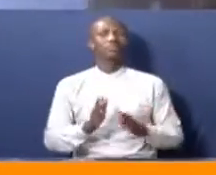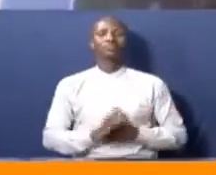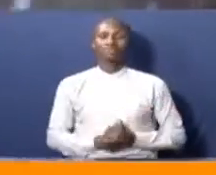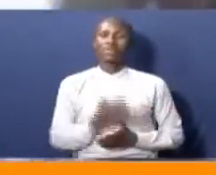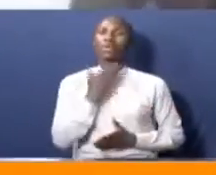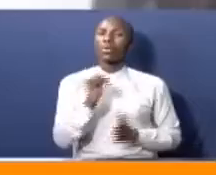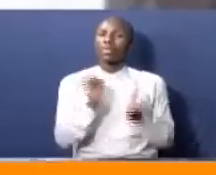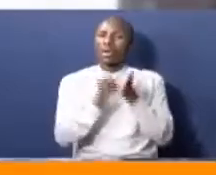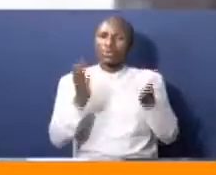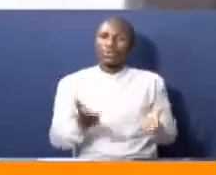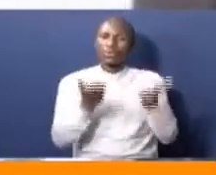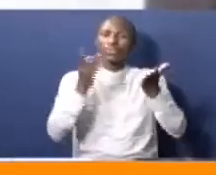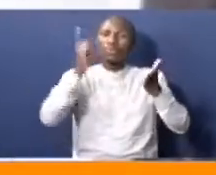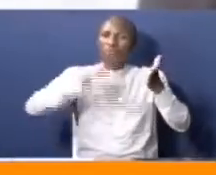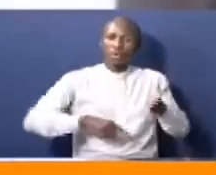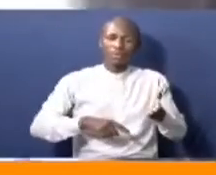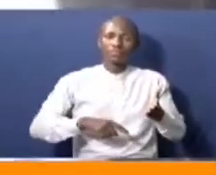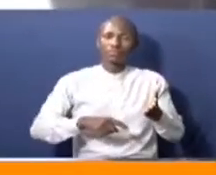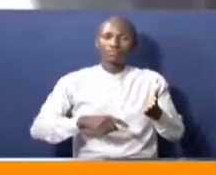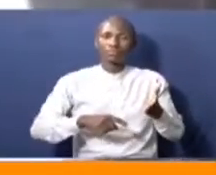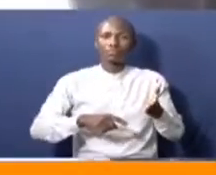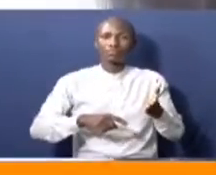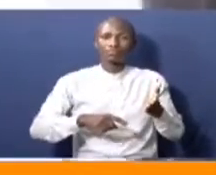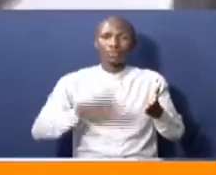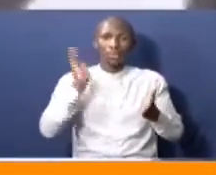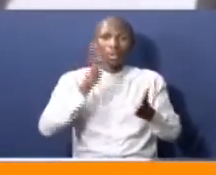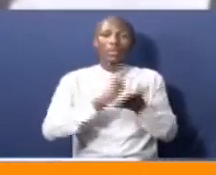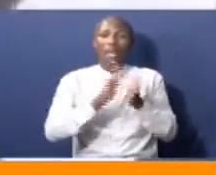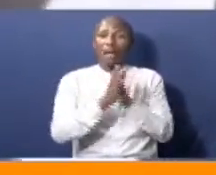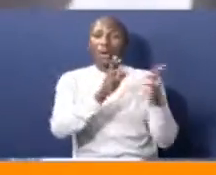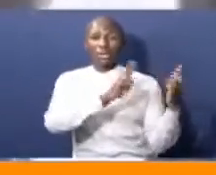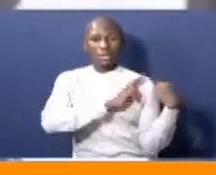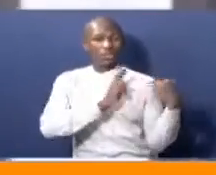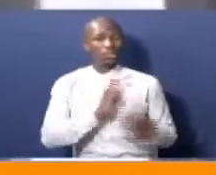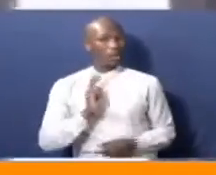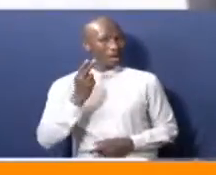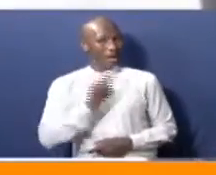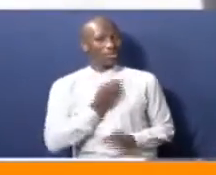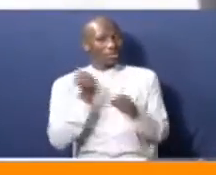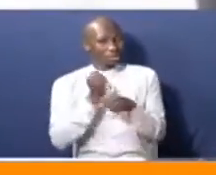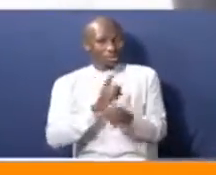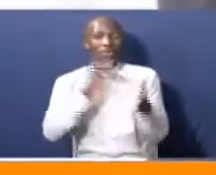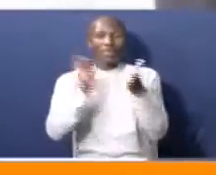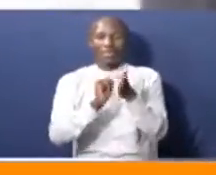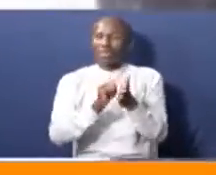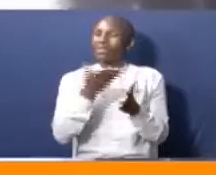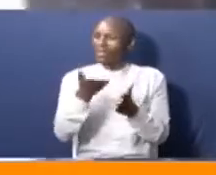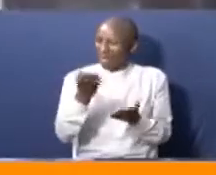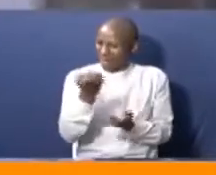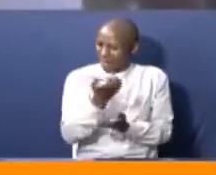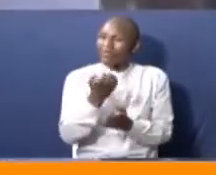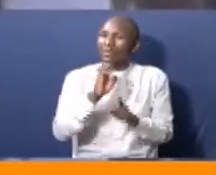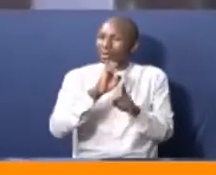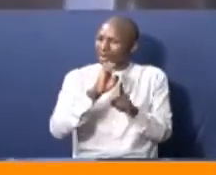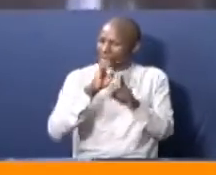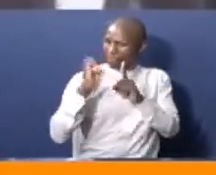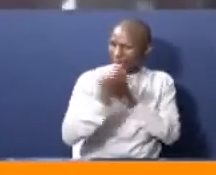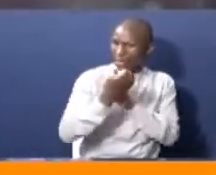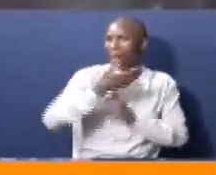tukitaka tuimarishe uchumi wetu, itakuwa jukumu letu kuhakikisha kwamba ile environment ya